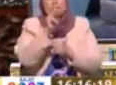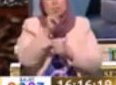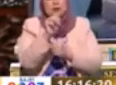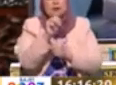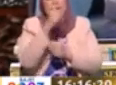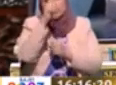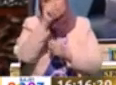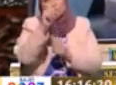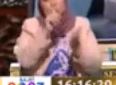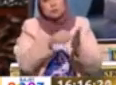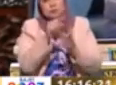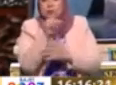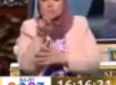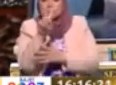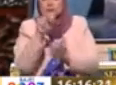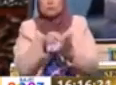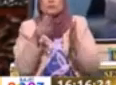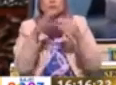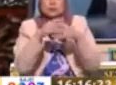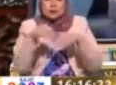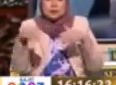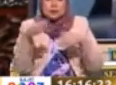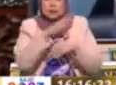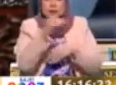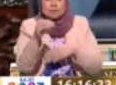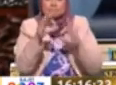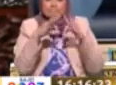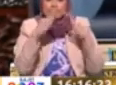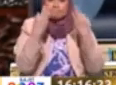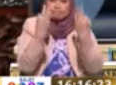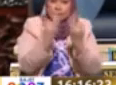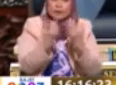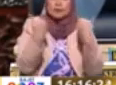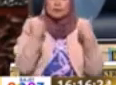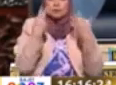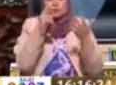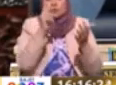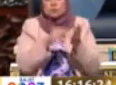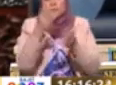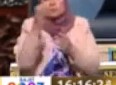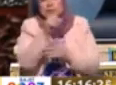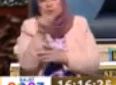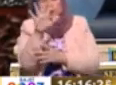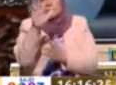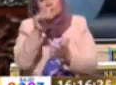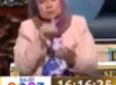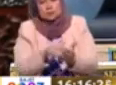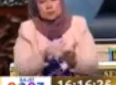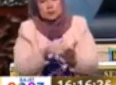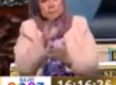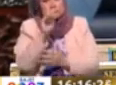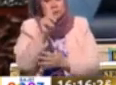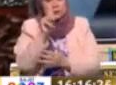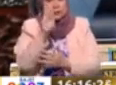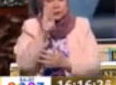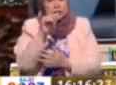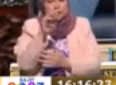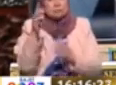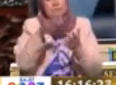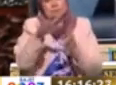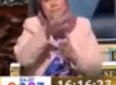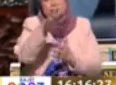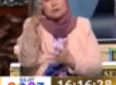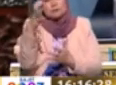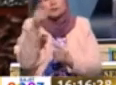antara RM1,000 hingga RM2,000. Kepada isi rumah berpendapatan RM2,500 hingga RM5,000, BKM yang disediakan adalah